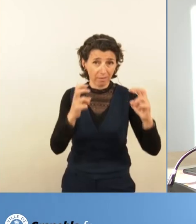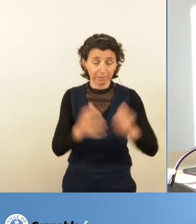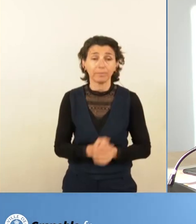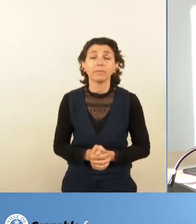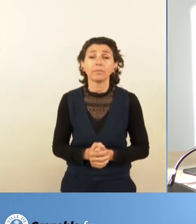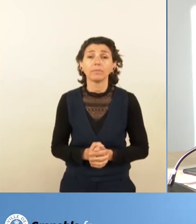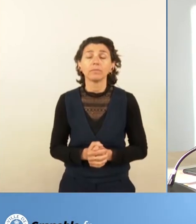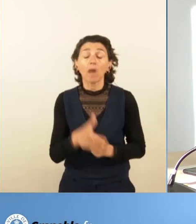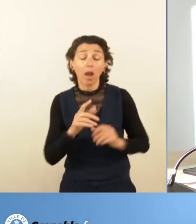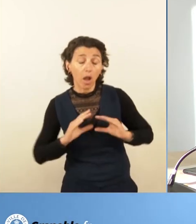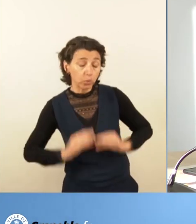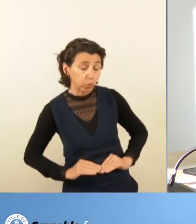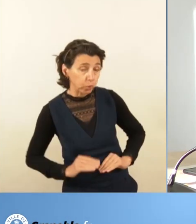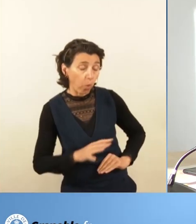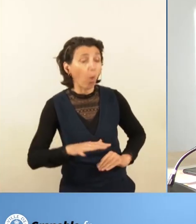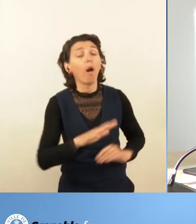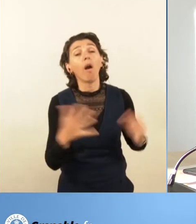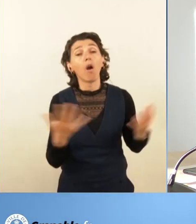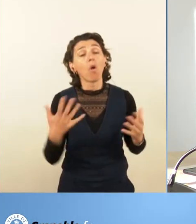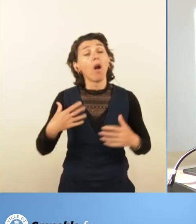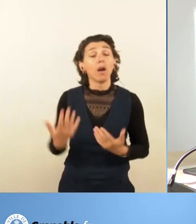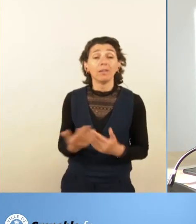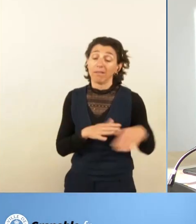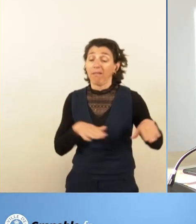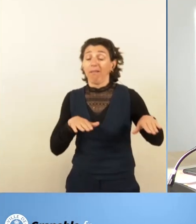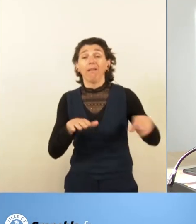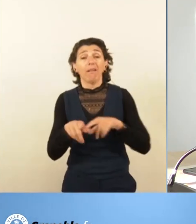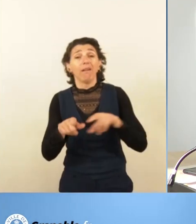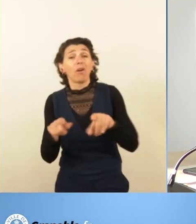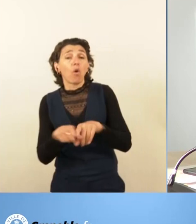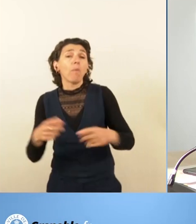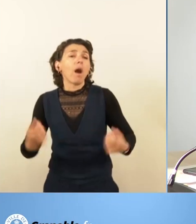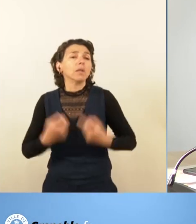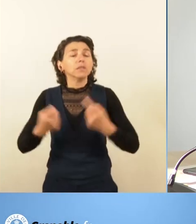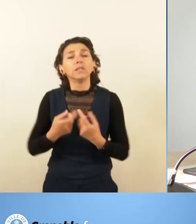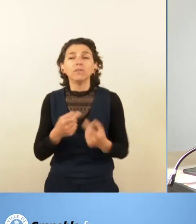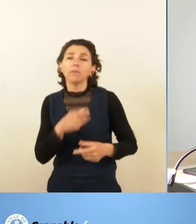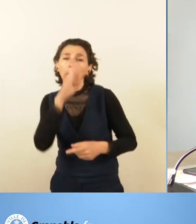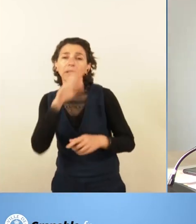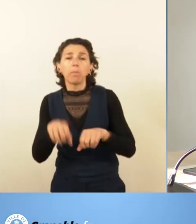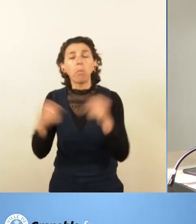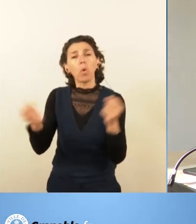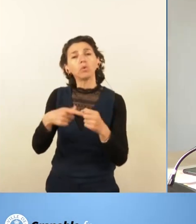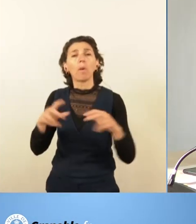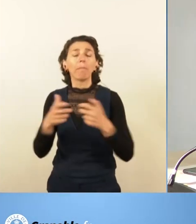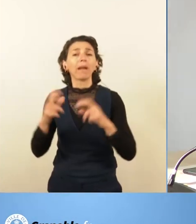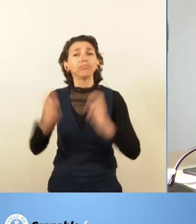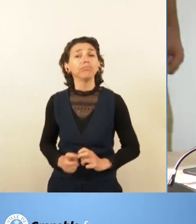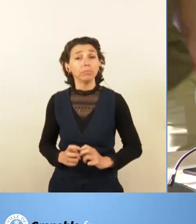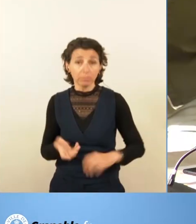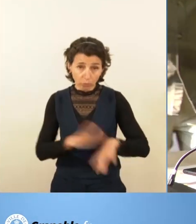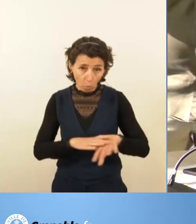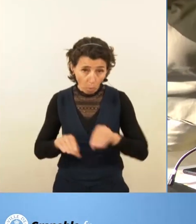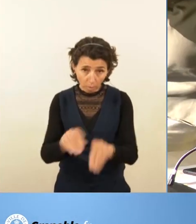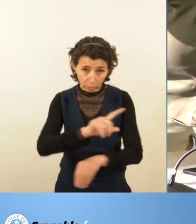mais qu'elle se rassure cela sera compensé par la baisse des coûts des activités de la pause méridienne et bien non c'est faux